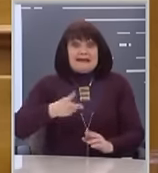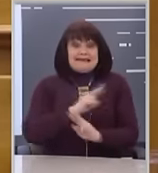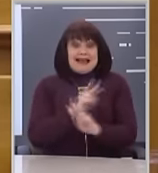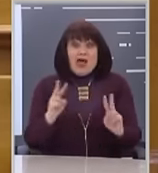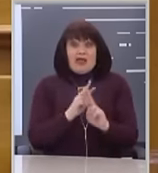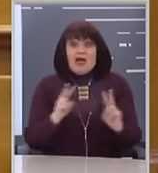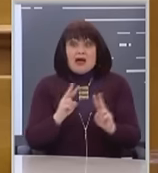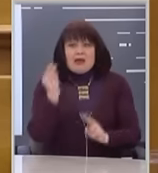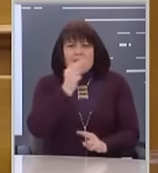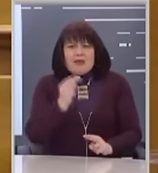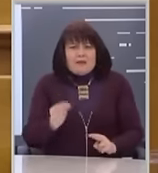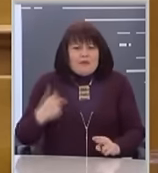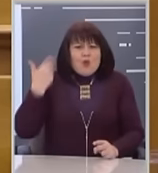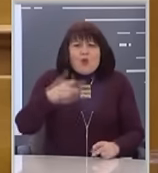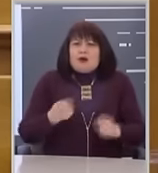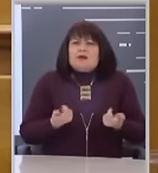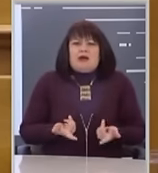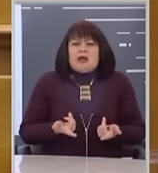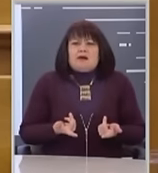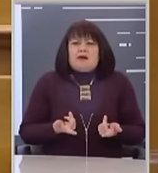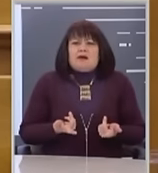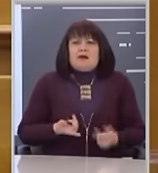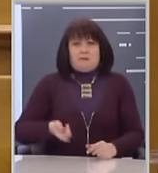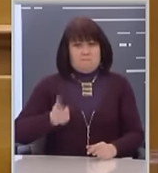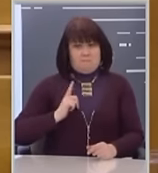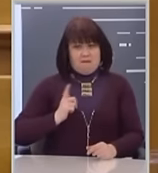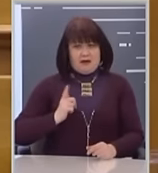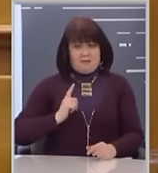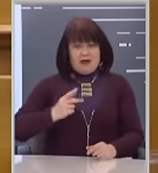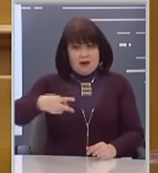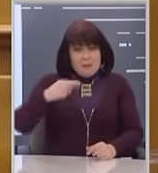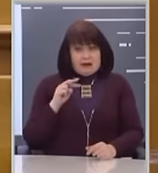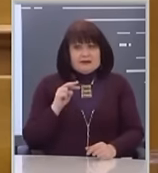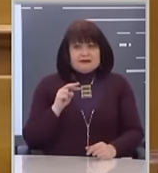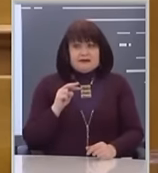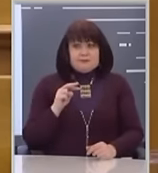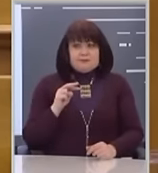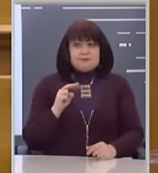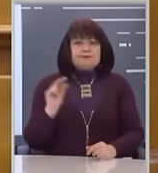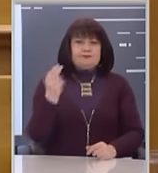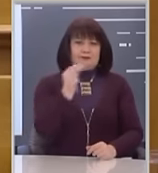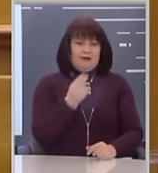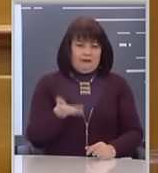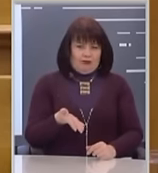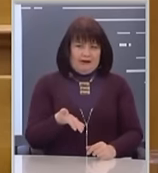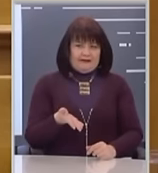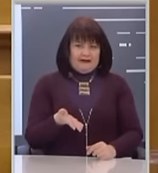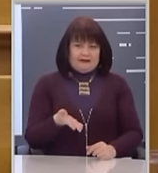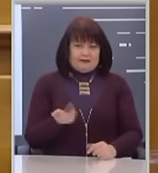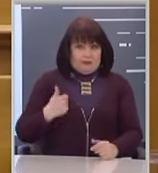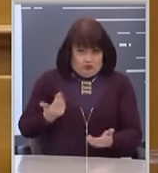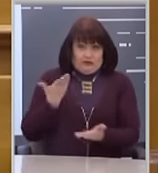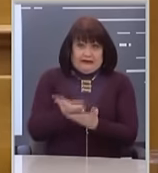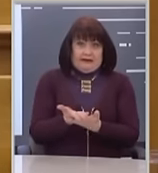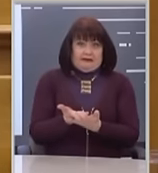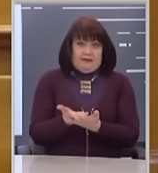ερωτήματα. Και ξέρετε, δεν την περιμένει αυτή την απάντηση από τους βουλευτές των κομμάτων που υπέβαλαν την πρόταση,